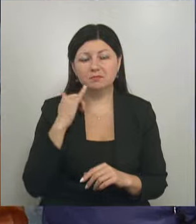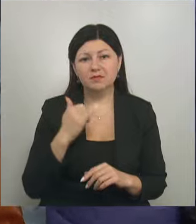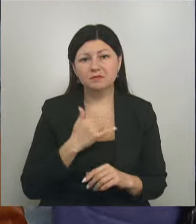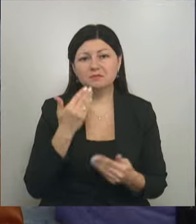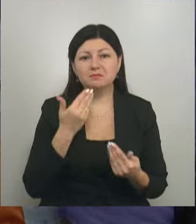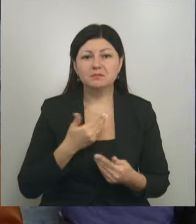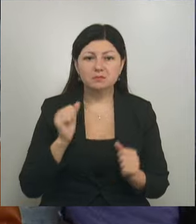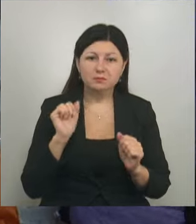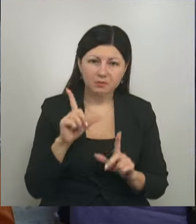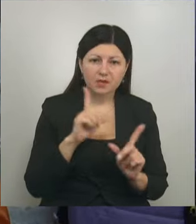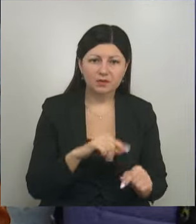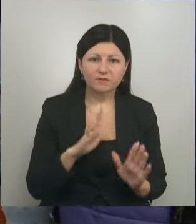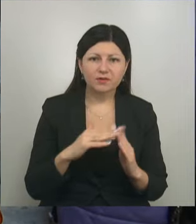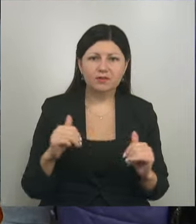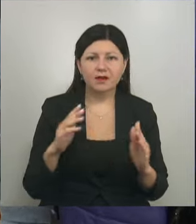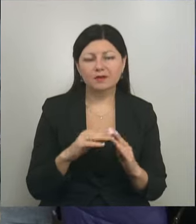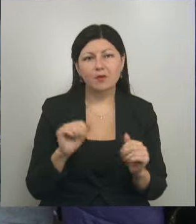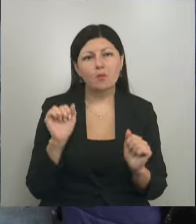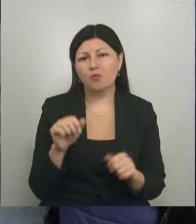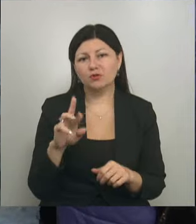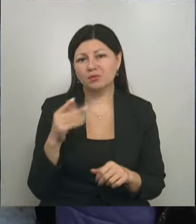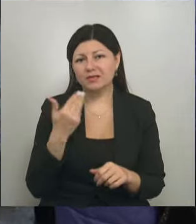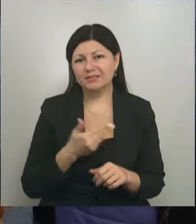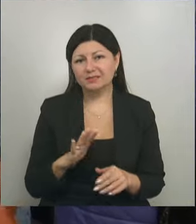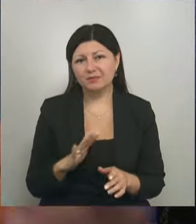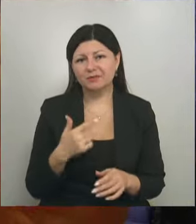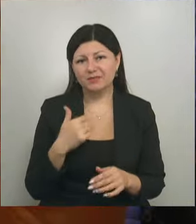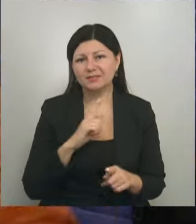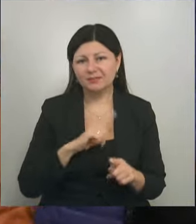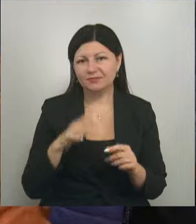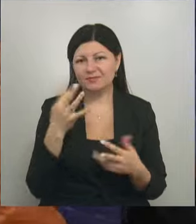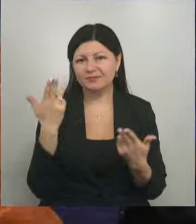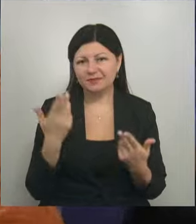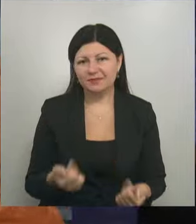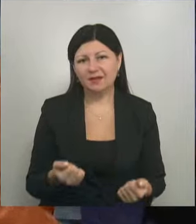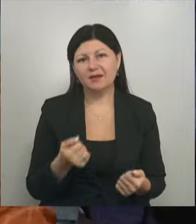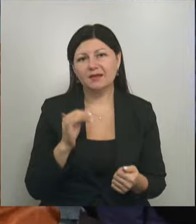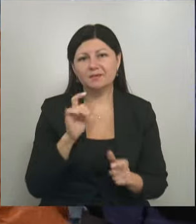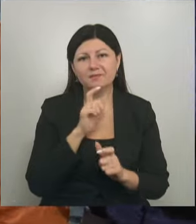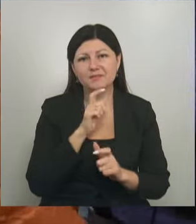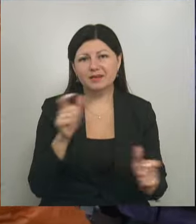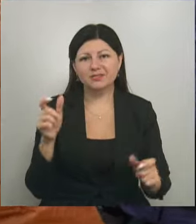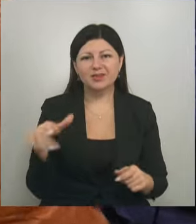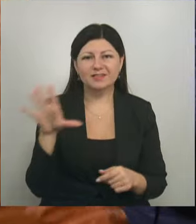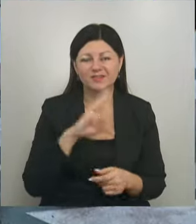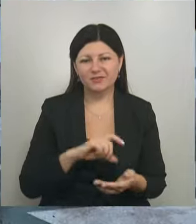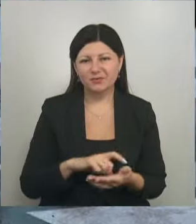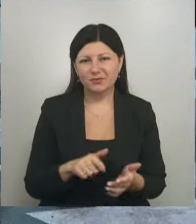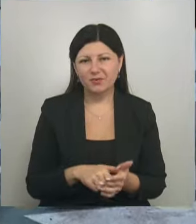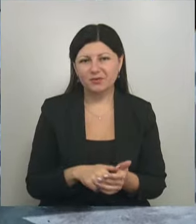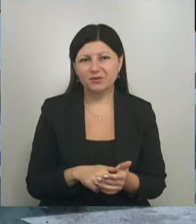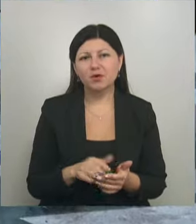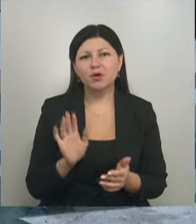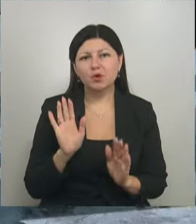там лагерь, ты поедешь? Можно было даже не спрашивать. Я сразу ответила «да» и прокричала это на всю комнату.